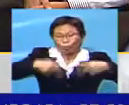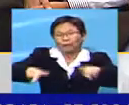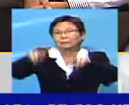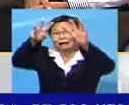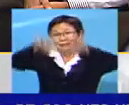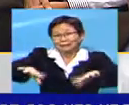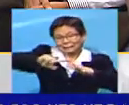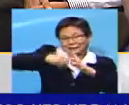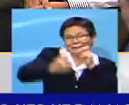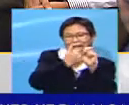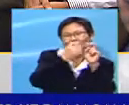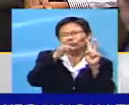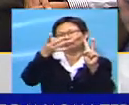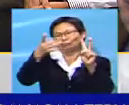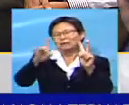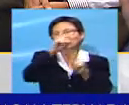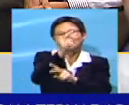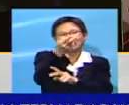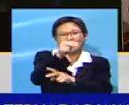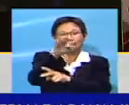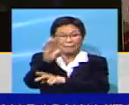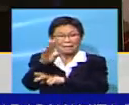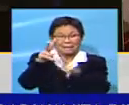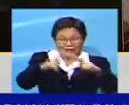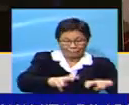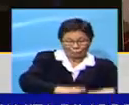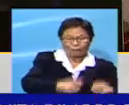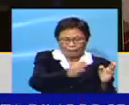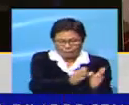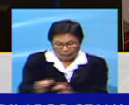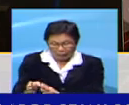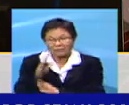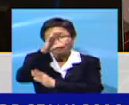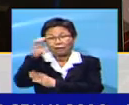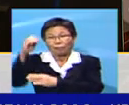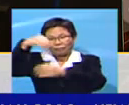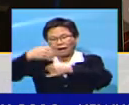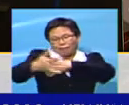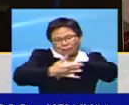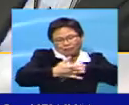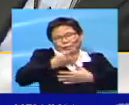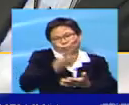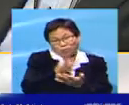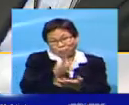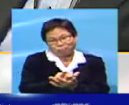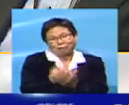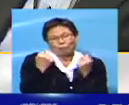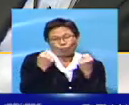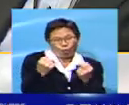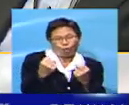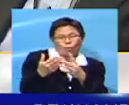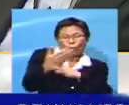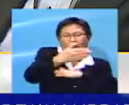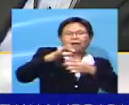ASEAN bermula tahun depan PMB analytics merupakan strategi Syarikat dalam teknologi kewangan Ia diperkukuhkan